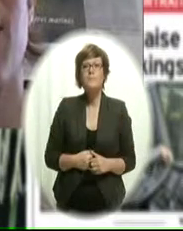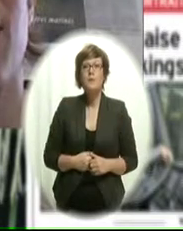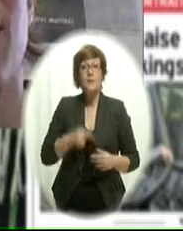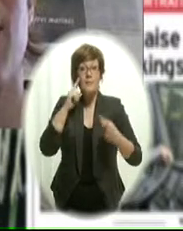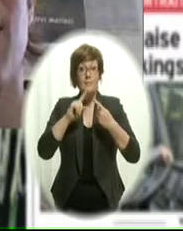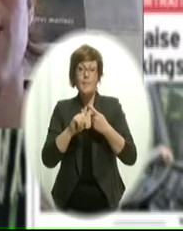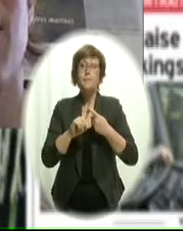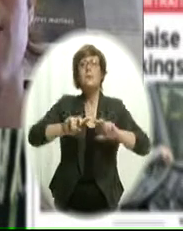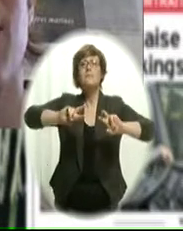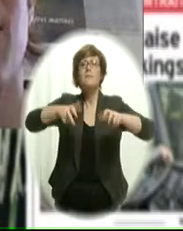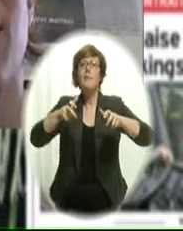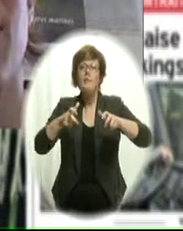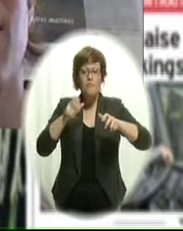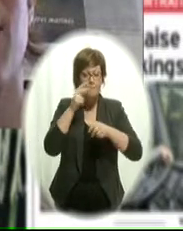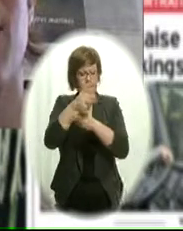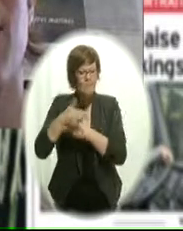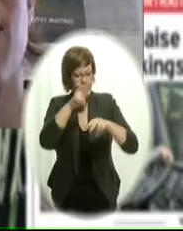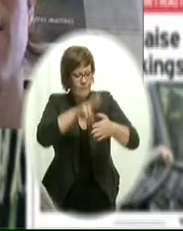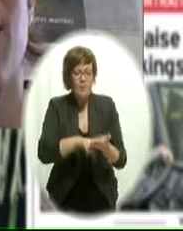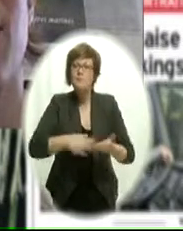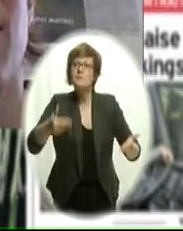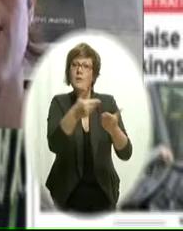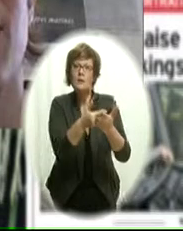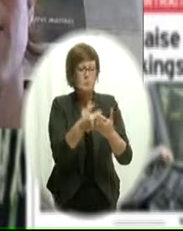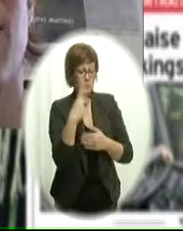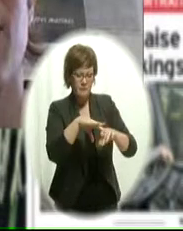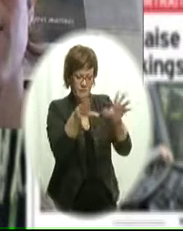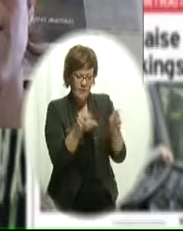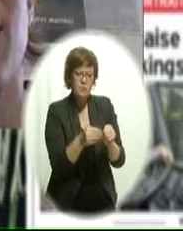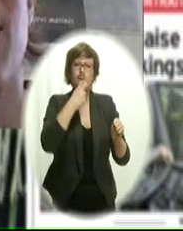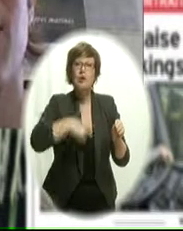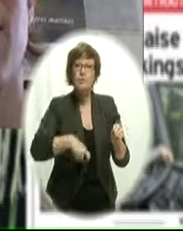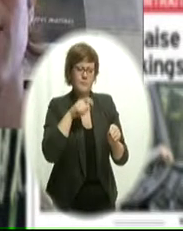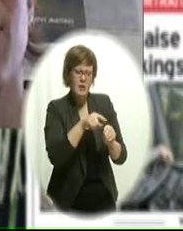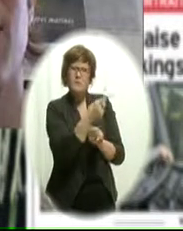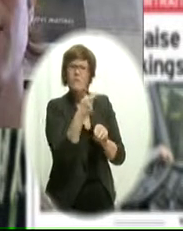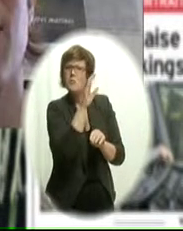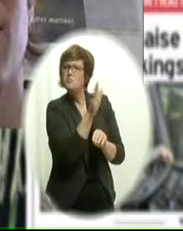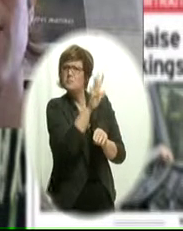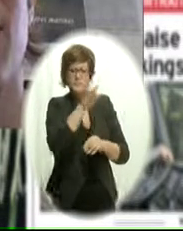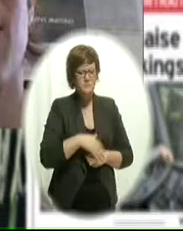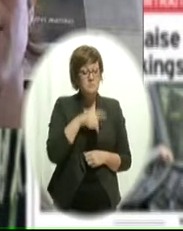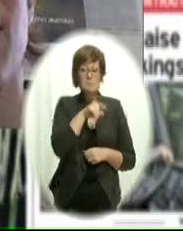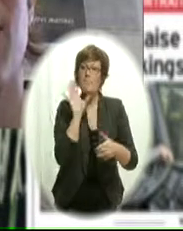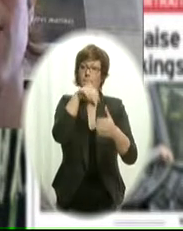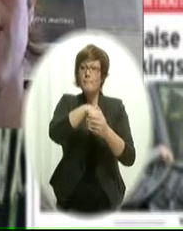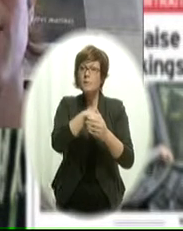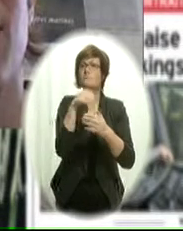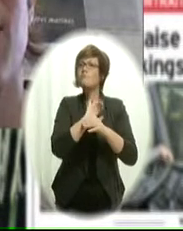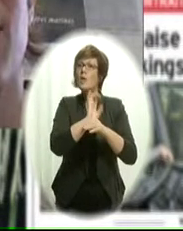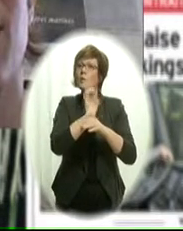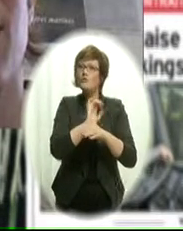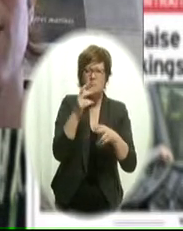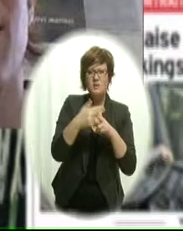Jean de Saint-Martin-aux-Buneaux. Elle a participé au tournage de l'émission Tahiti Quest, c'est l'émission d'aventure de la